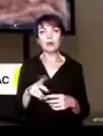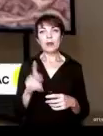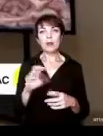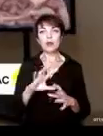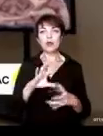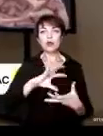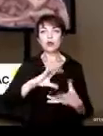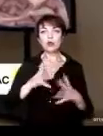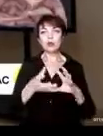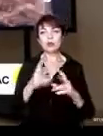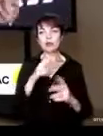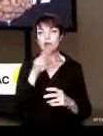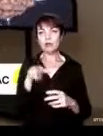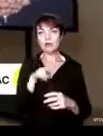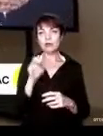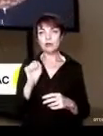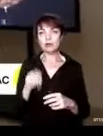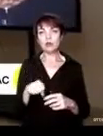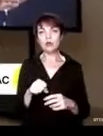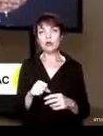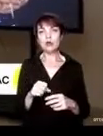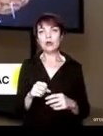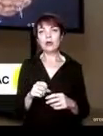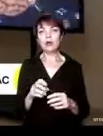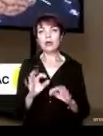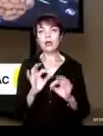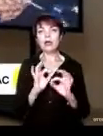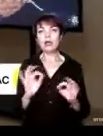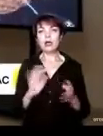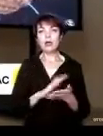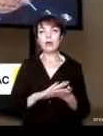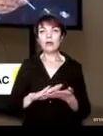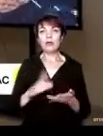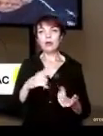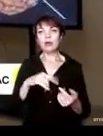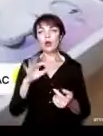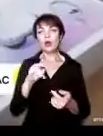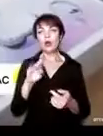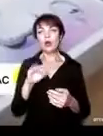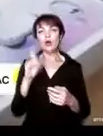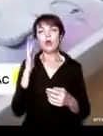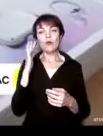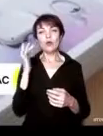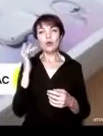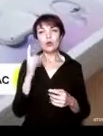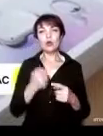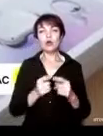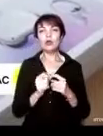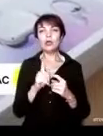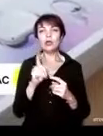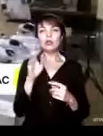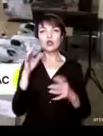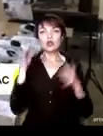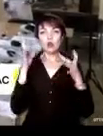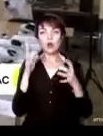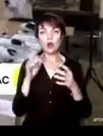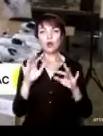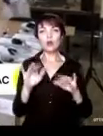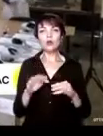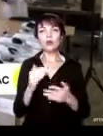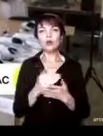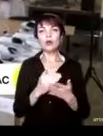роздивитися. Медіальна поверхня, латеральна поверхня, долі головного мозку. 11 шоломів та комп'ютери з